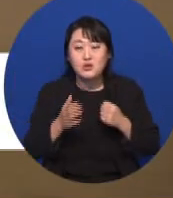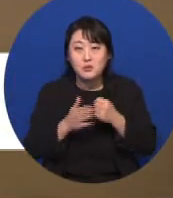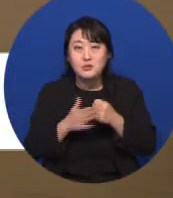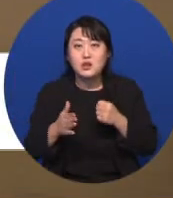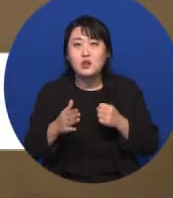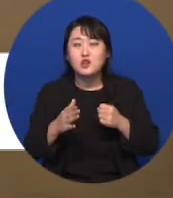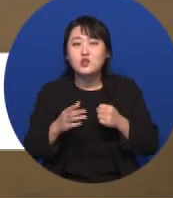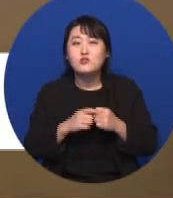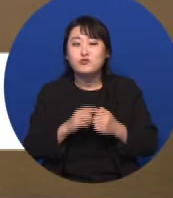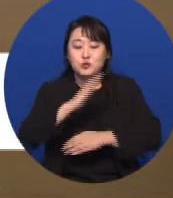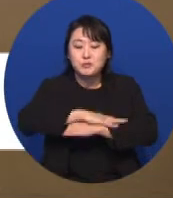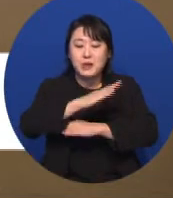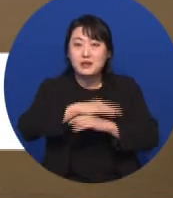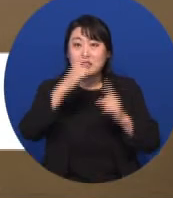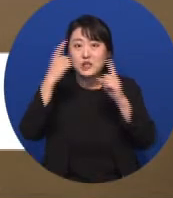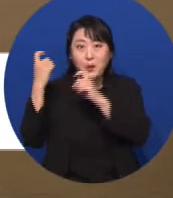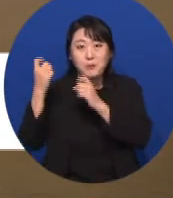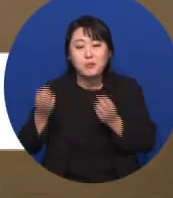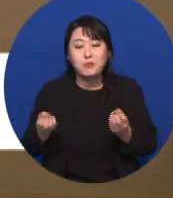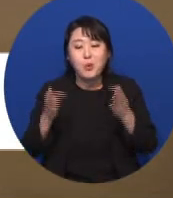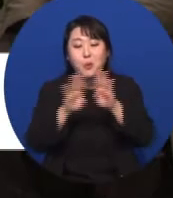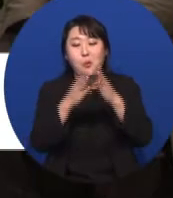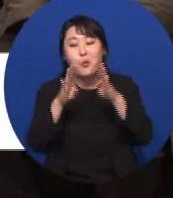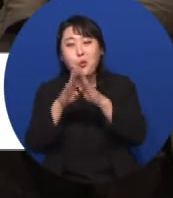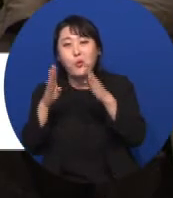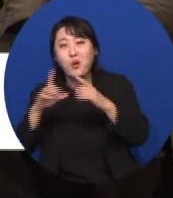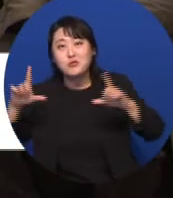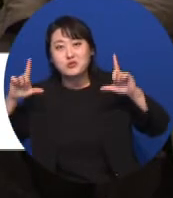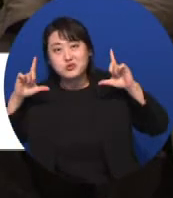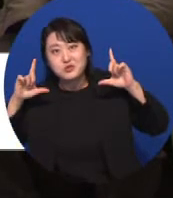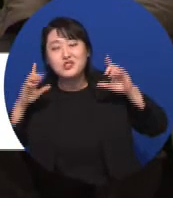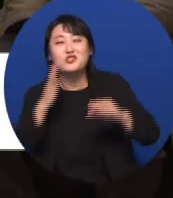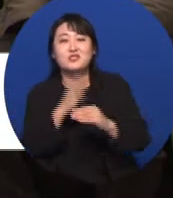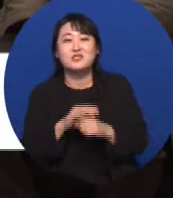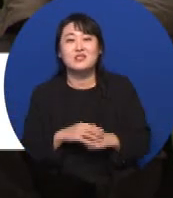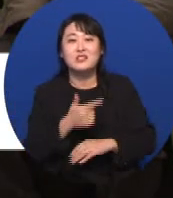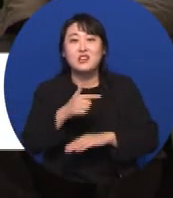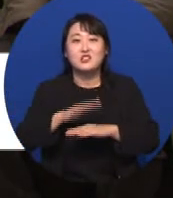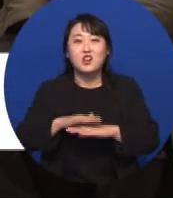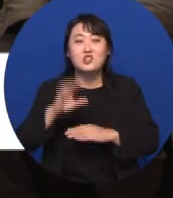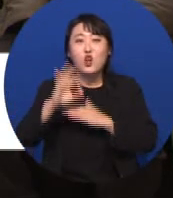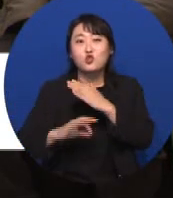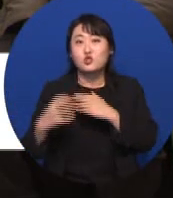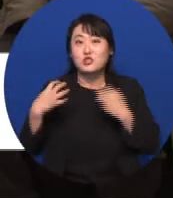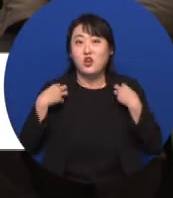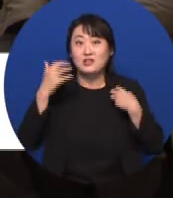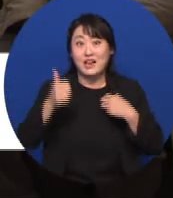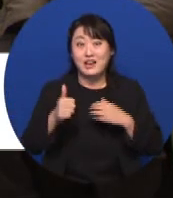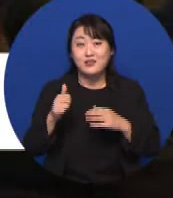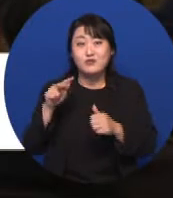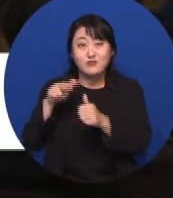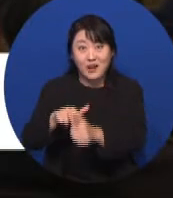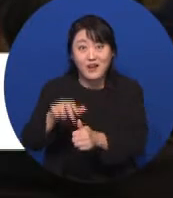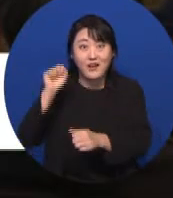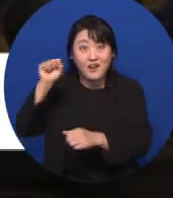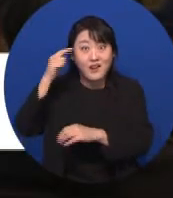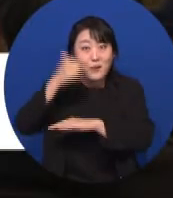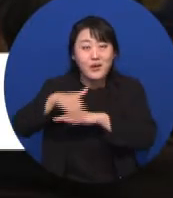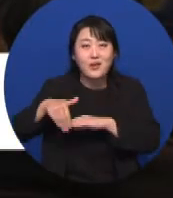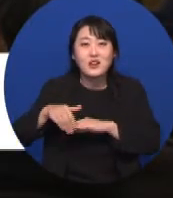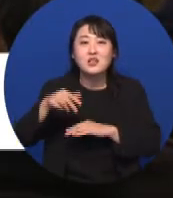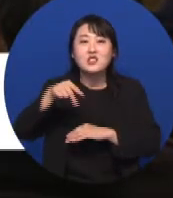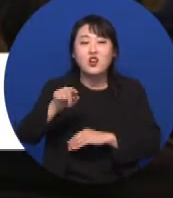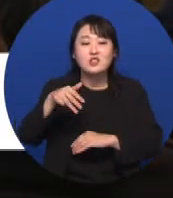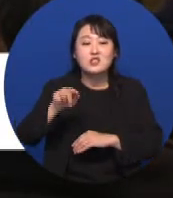로 인지도를 높이는데 고물 드리고 있습니다 다 전서 구청장 출마를 선언한 국민의 힘 서 철 무전